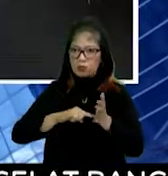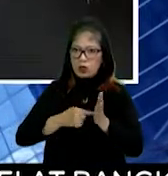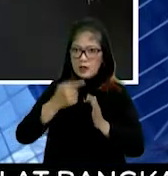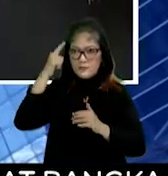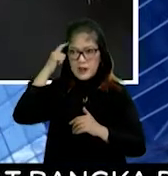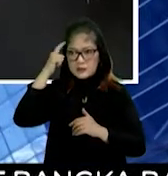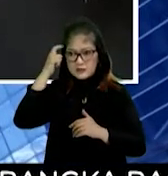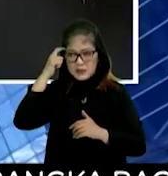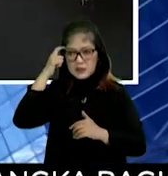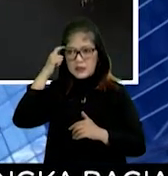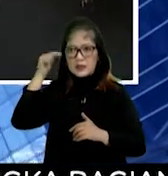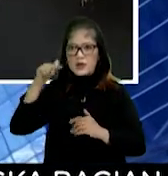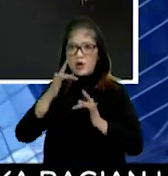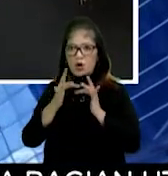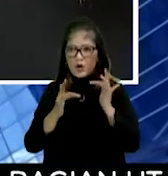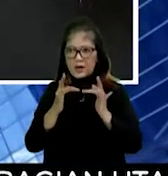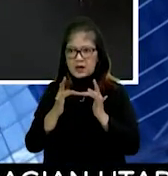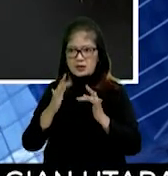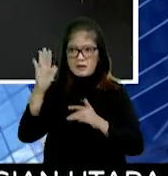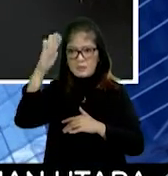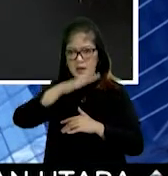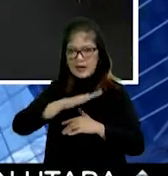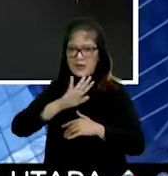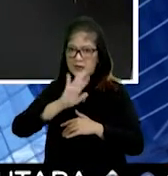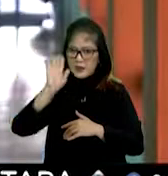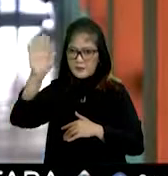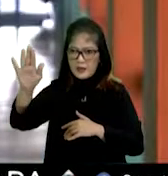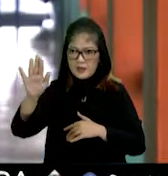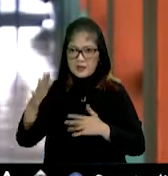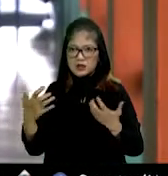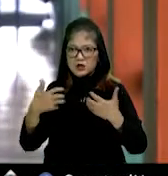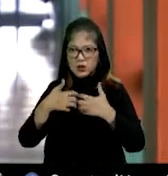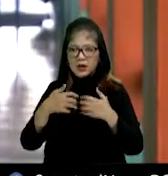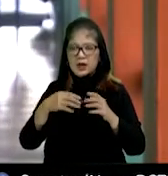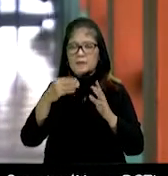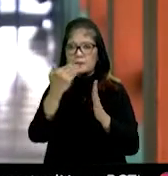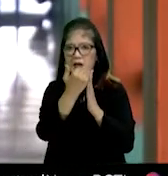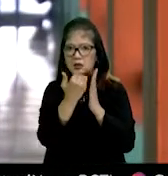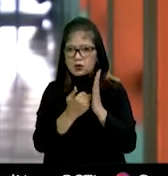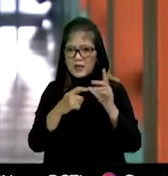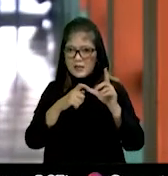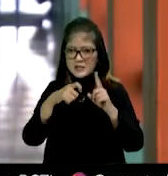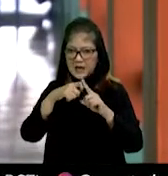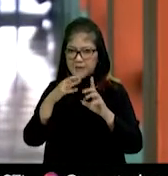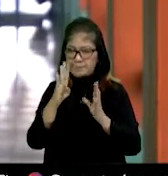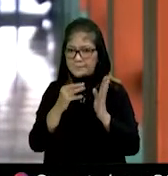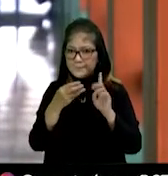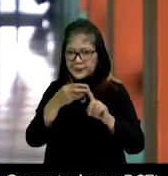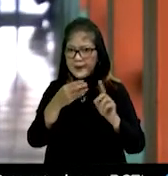jauh hingga dengan 5 hari ke depan sesuai dengan aturan SKB 4 Menteri. Adapun berdasarkan informasi yang kami dapat,